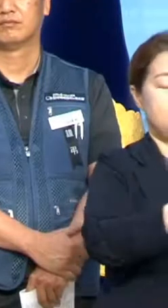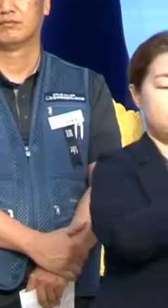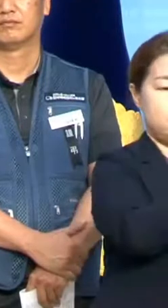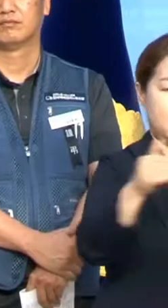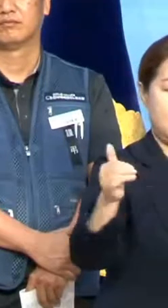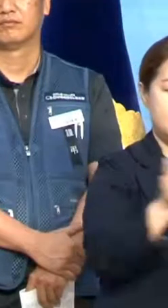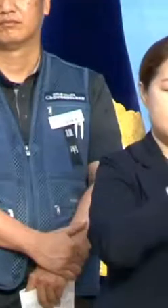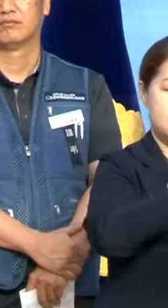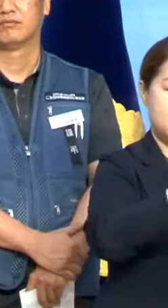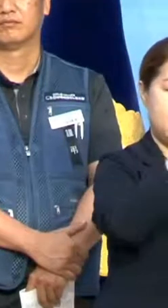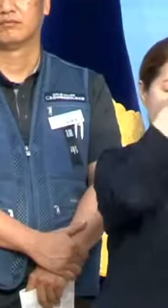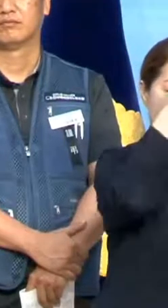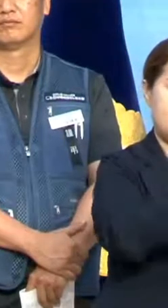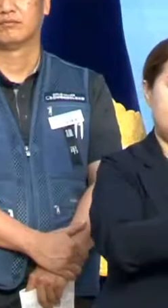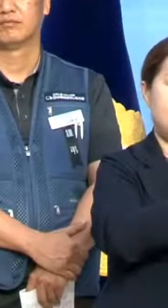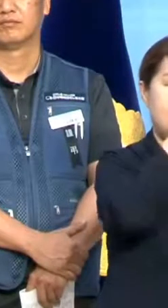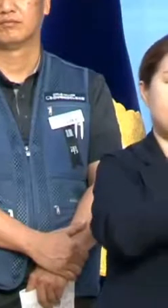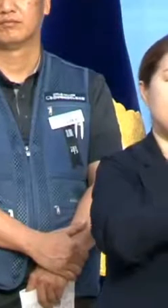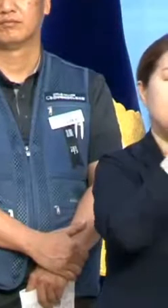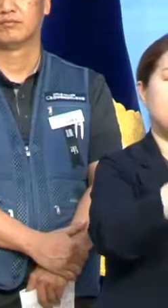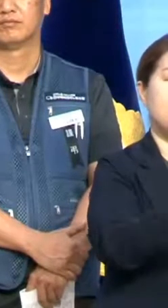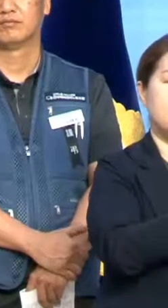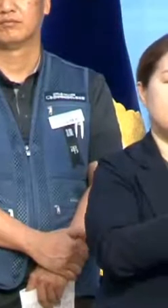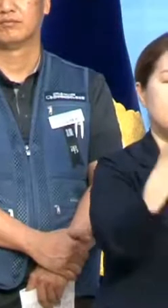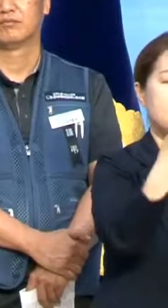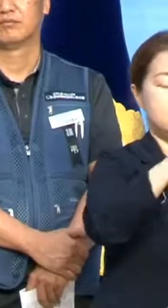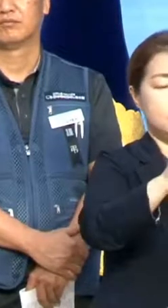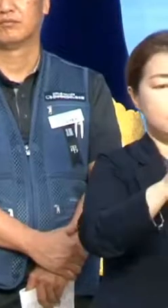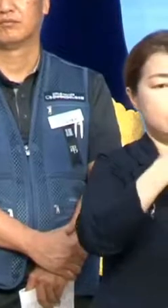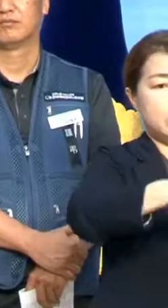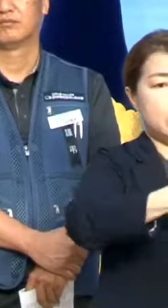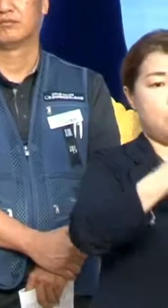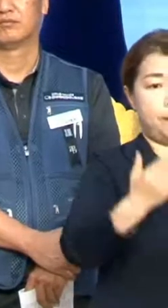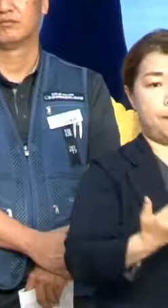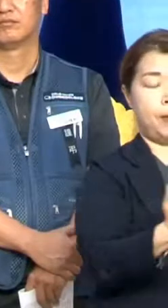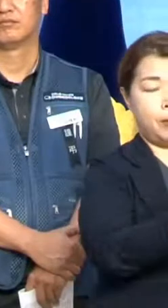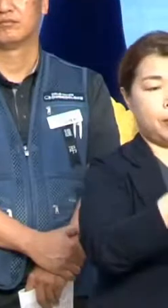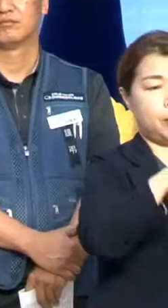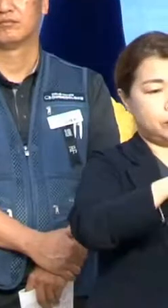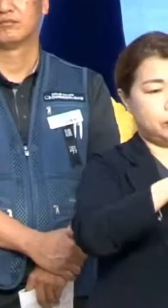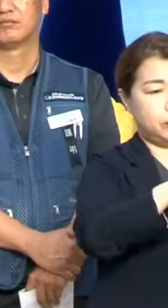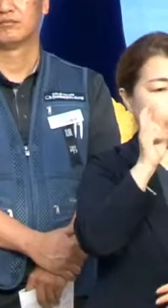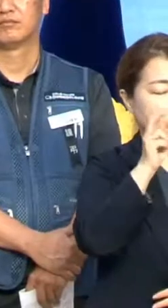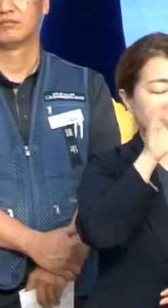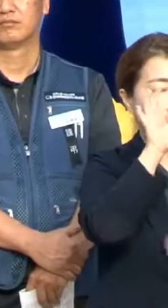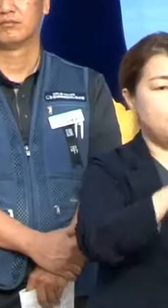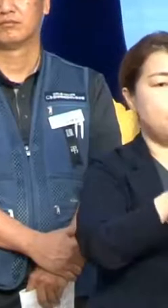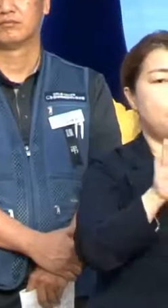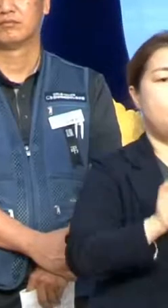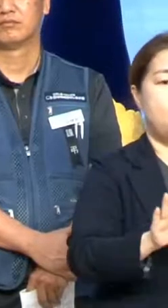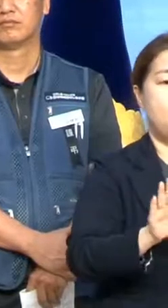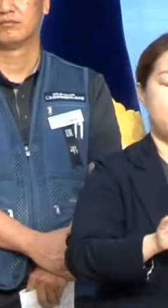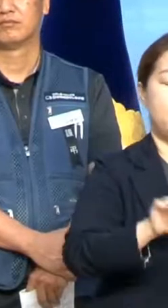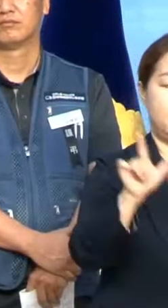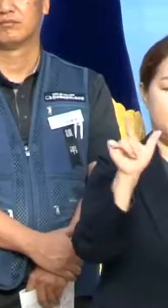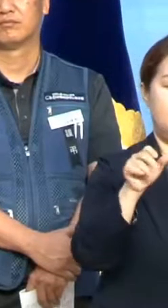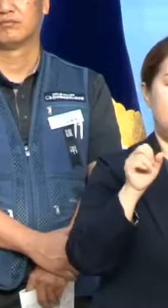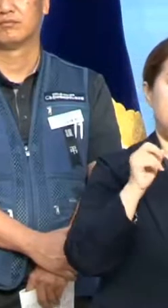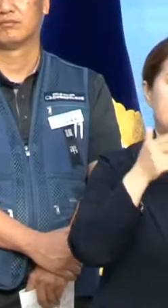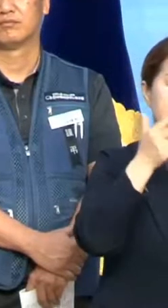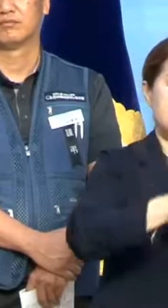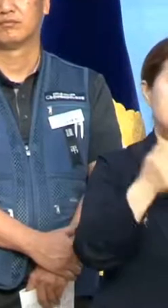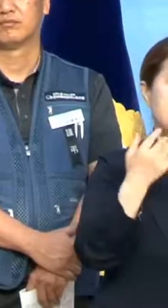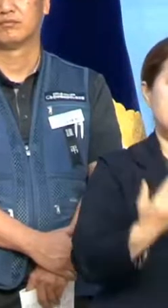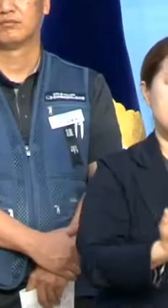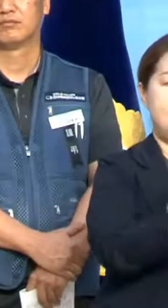쉽게 된 산재 사고 건수를 기준으로 2020년 하네 산재 사 보유를 추산한 결과 올해 택배 노동자 산재 사고 증가율은